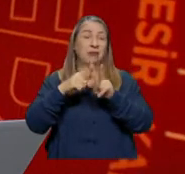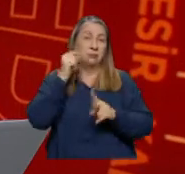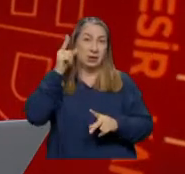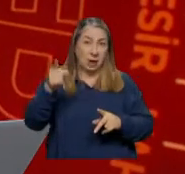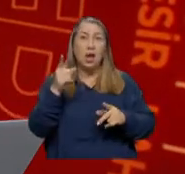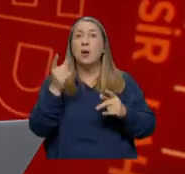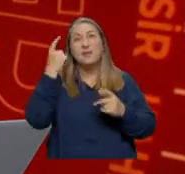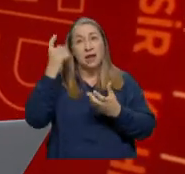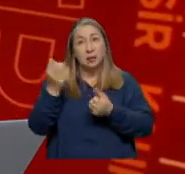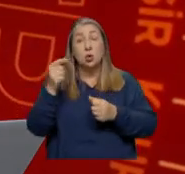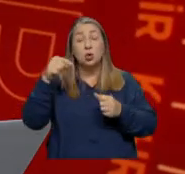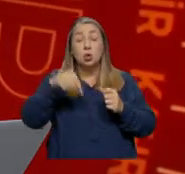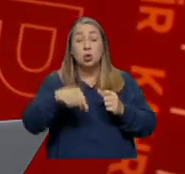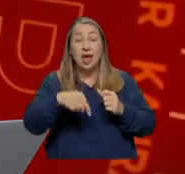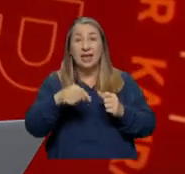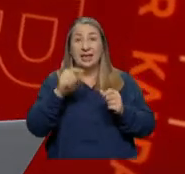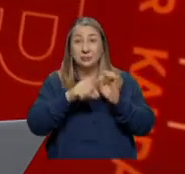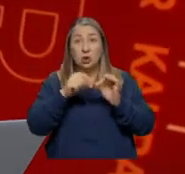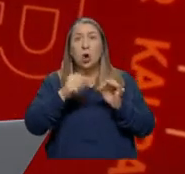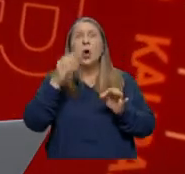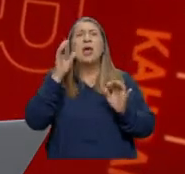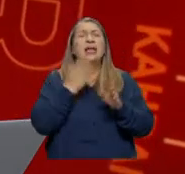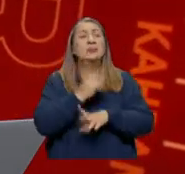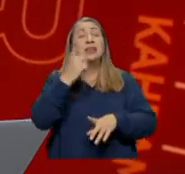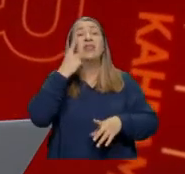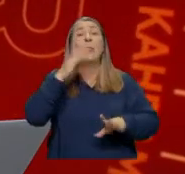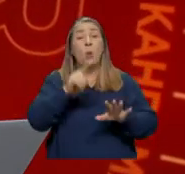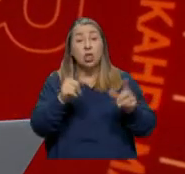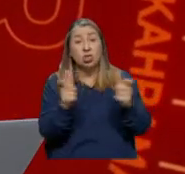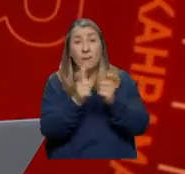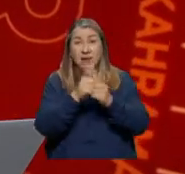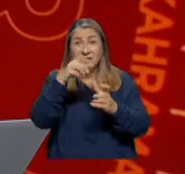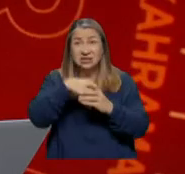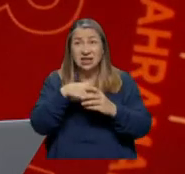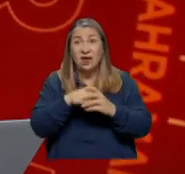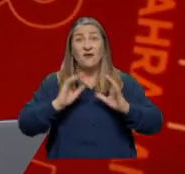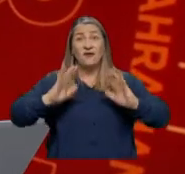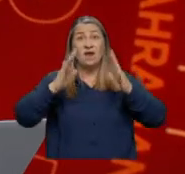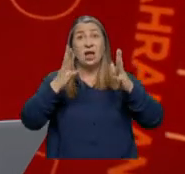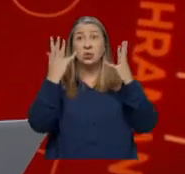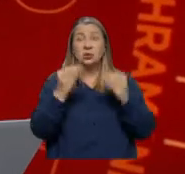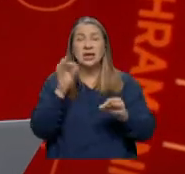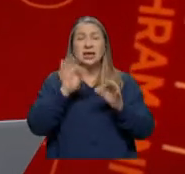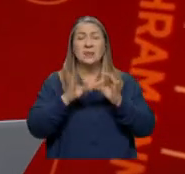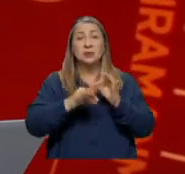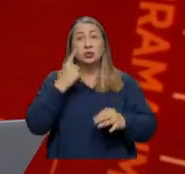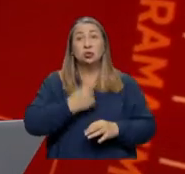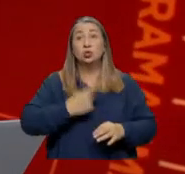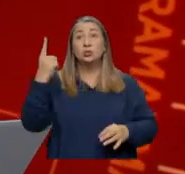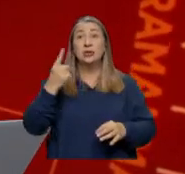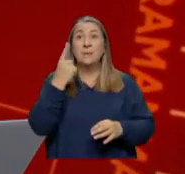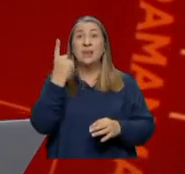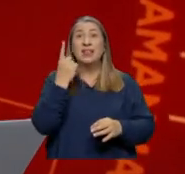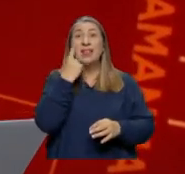aldım o da Güney Kıbrıs'ın korsan bir devlet olduğunun dolayısıyla böyle toplantılarda faaliyet gösterebilecek Kıbrıs Cumhuriyeti